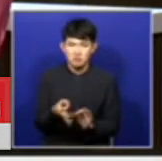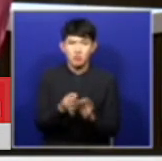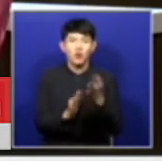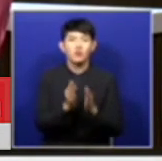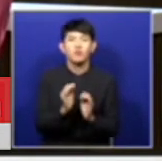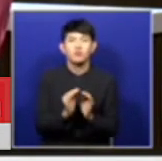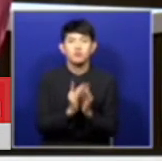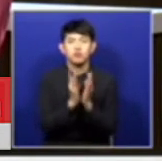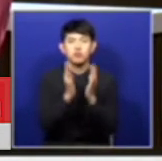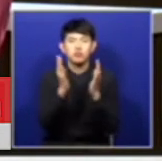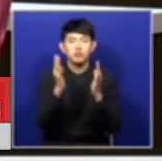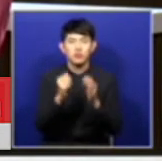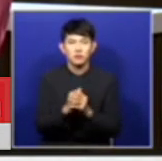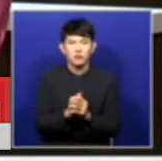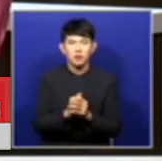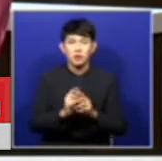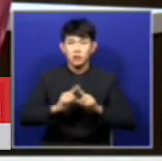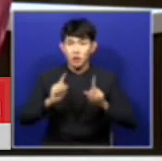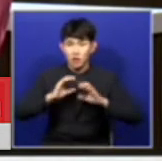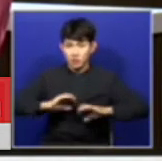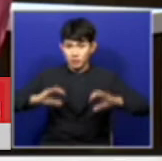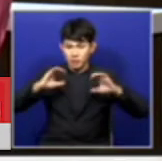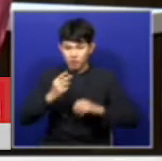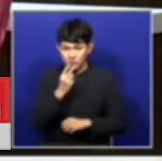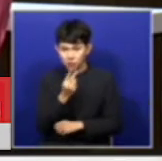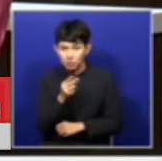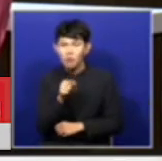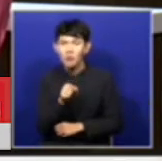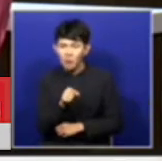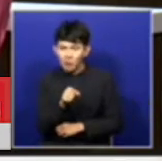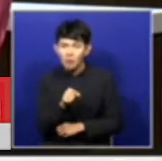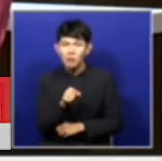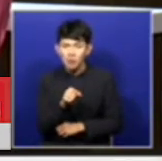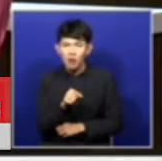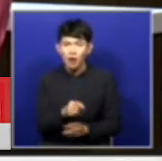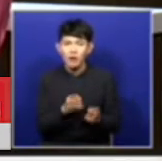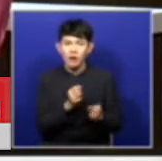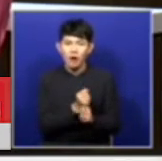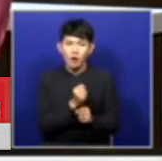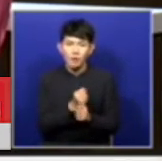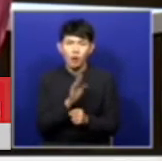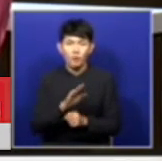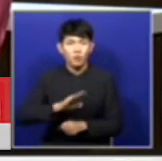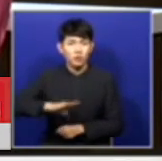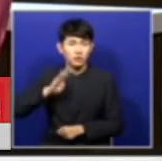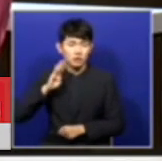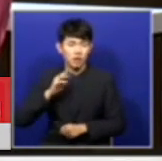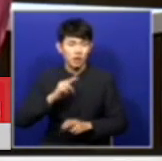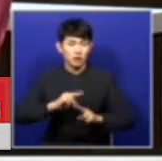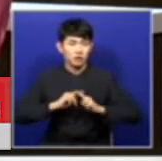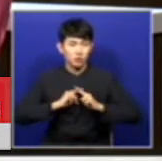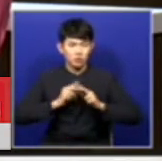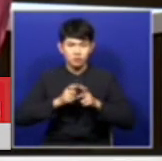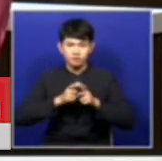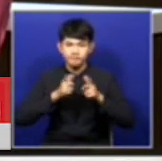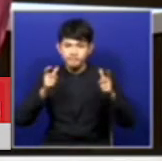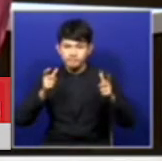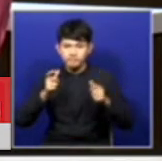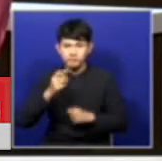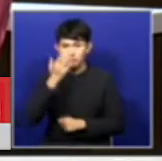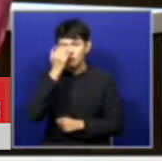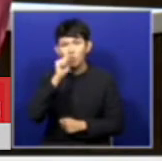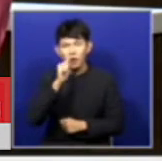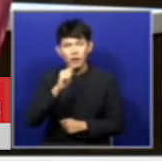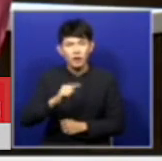ขณะที่ภาครัฐเนี่ยควรจะมองไปว่าในเมื่อกระบวนการนี้เนี่ยมันเป็นกระบวนการที่มาจากบริษัทเอกชนรายใหญ่ทำไมภาครัฐจึง